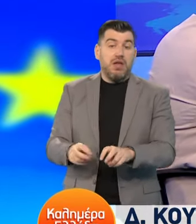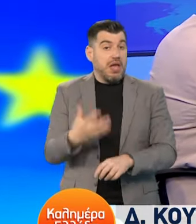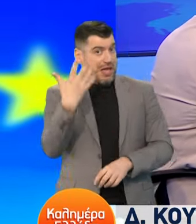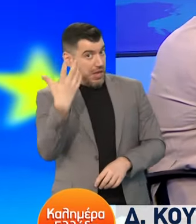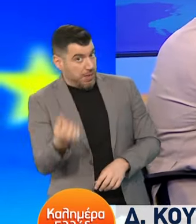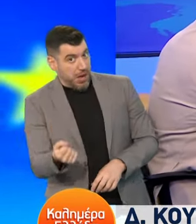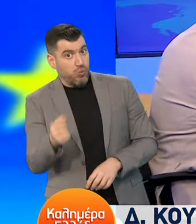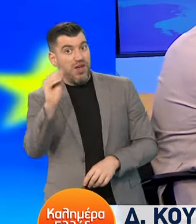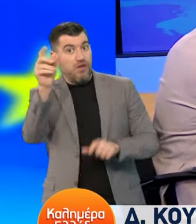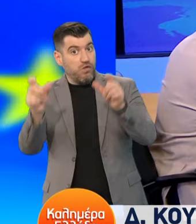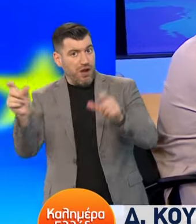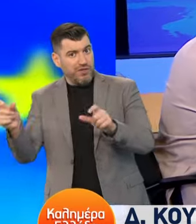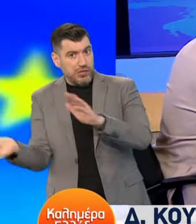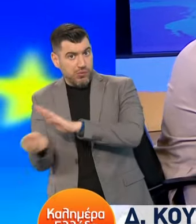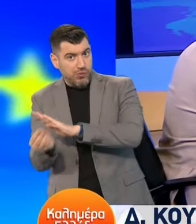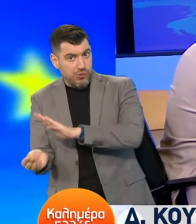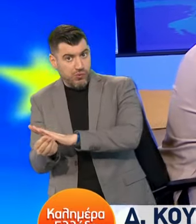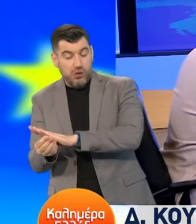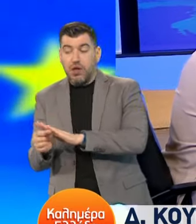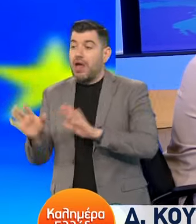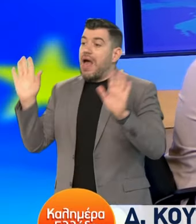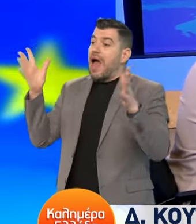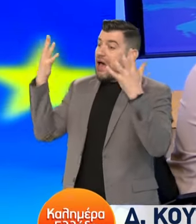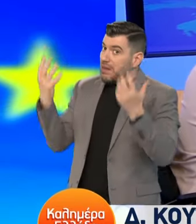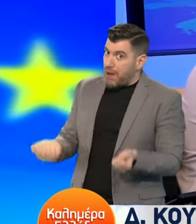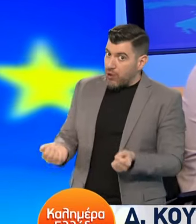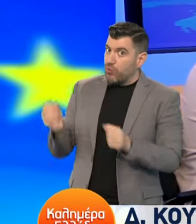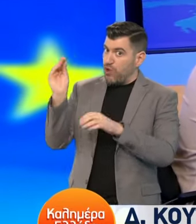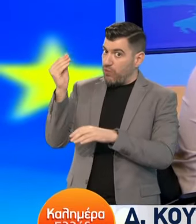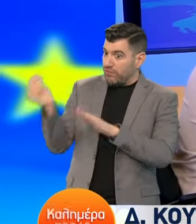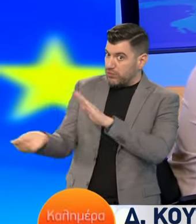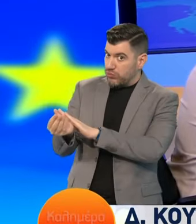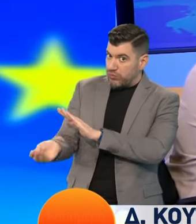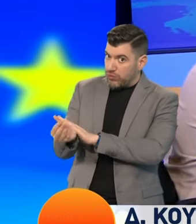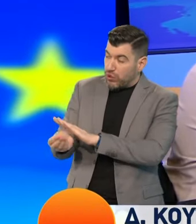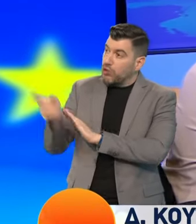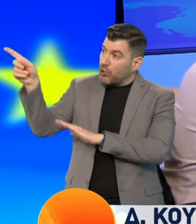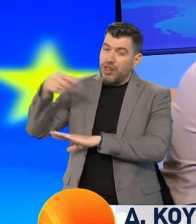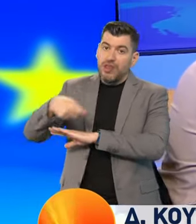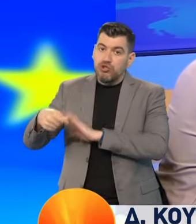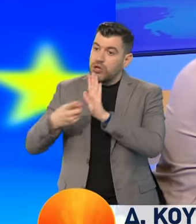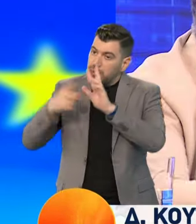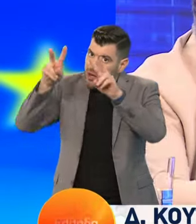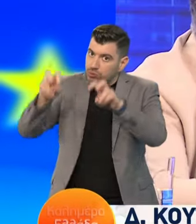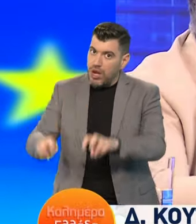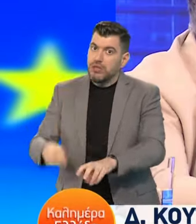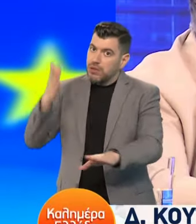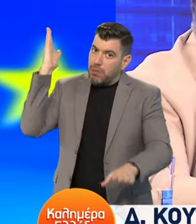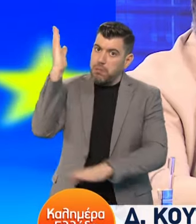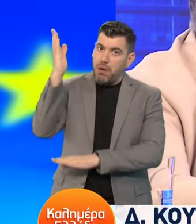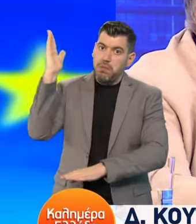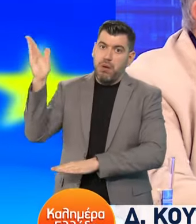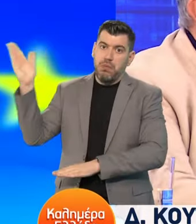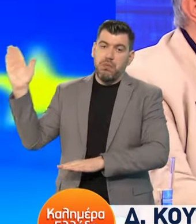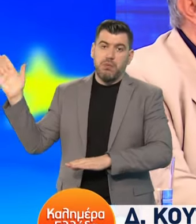τραπέζι. Αν υπάρχουν τέτοιοι, λέω, να κάνουν τη δουλειά τους. Η δικαιοσύνη και οι υπόλοιποι να τους ανακαλύψουν και